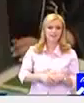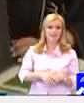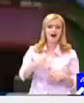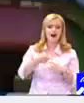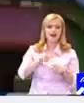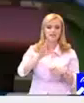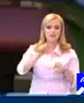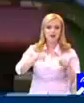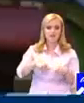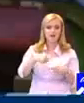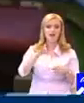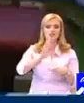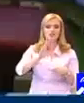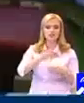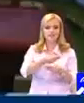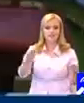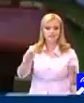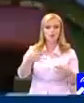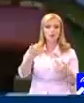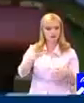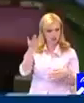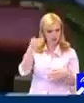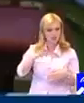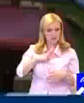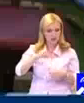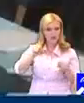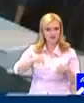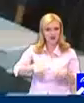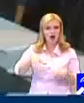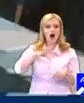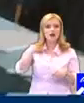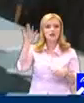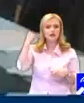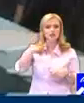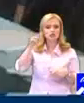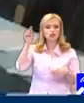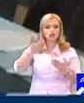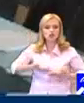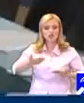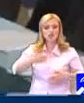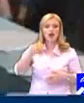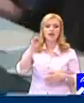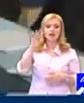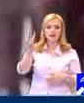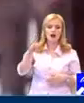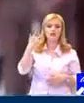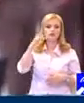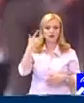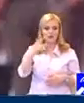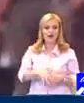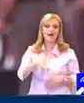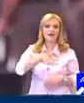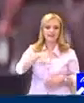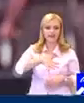carnete emise în alte state, precum Statele Unite ale Americii, Liban sau Canada. După un scurt test scris și un examen